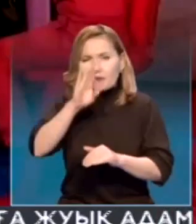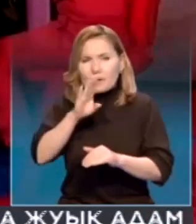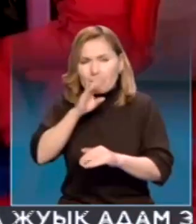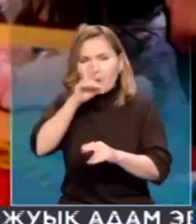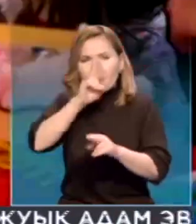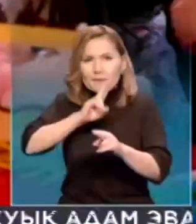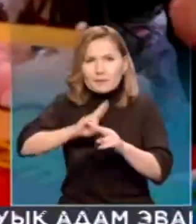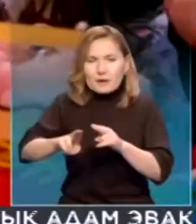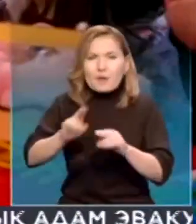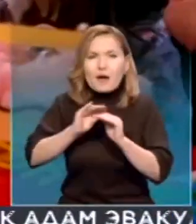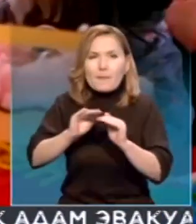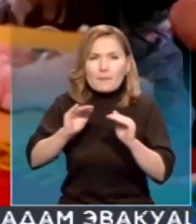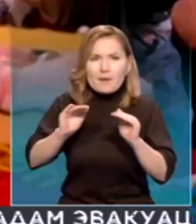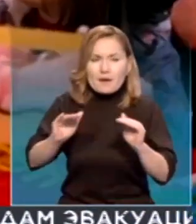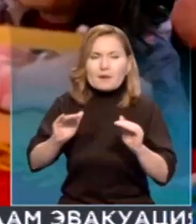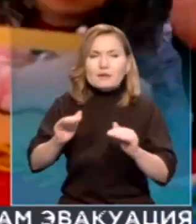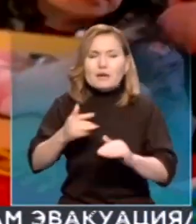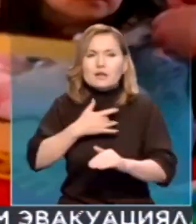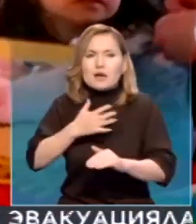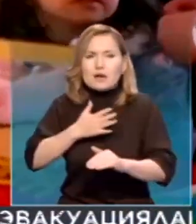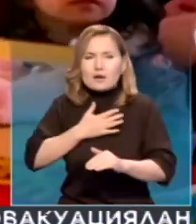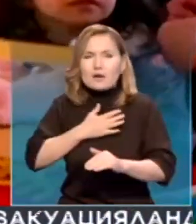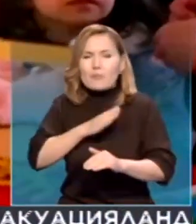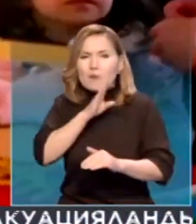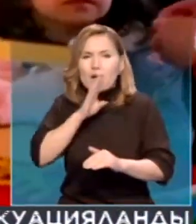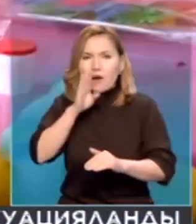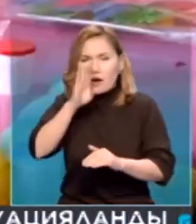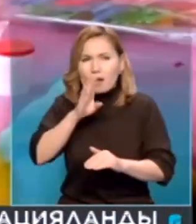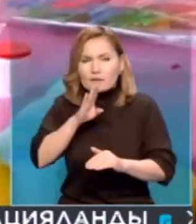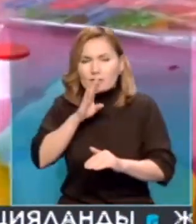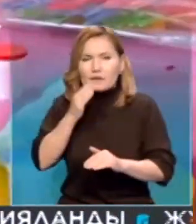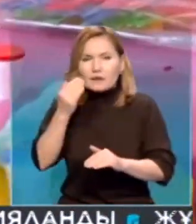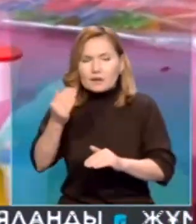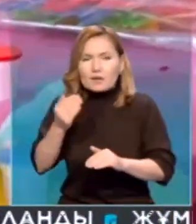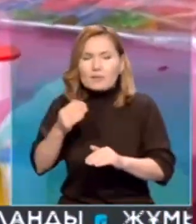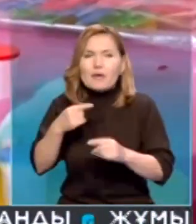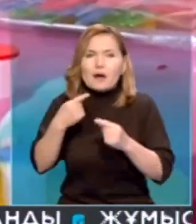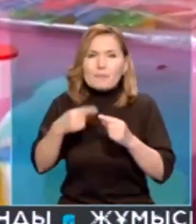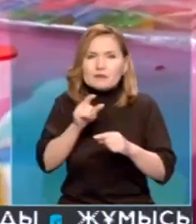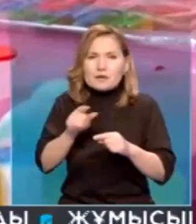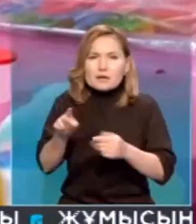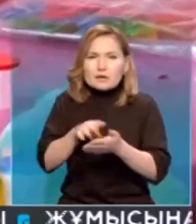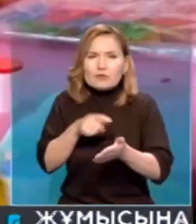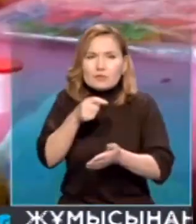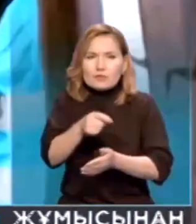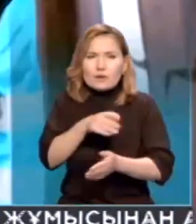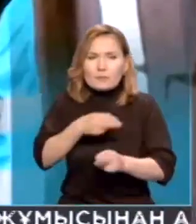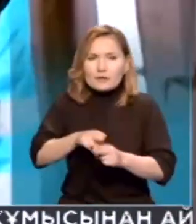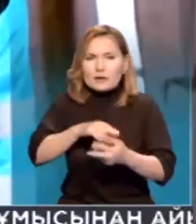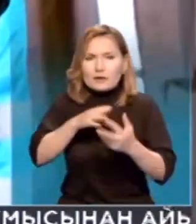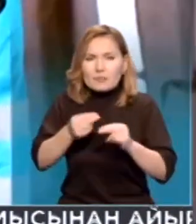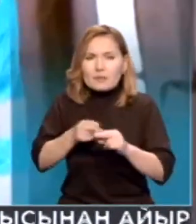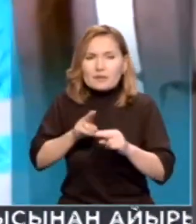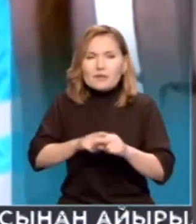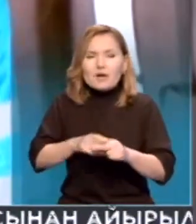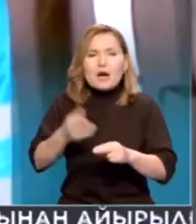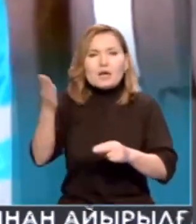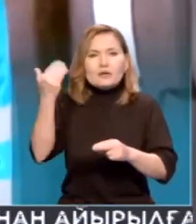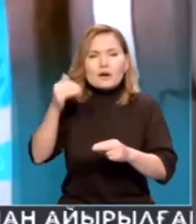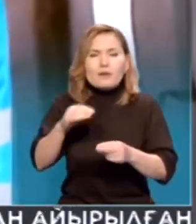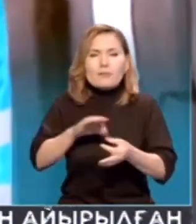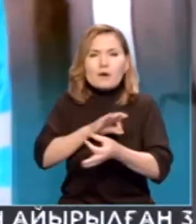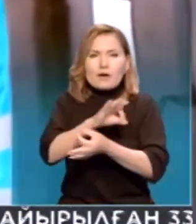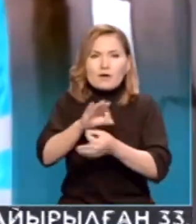алуға өтініш бергендер саны 300 мыңға жуықтап қалды. Бұны осы елдің Хабар Түрік басылымы хабарлап отыр. Оның дерегінше бұрын мұндай